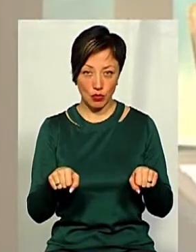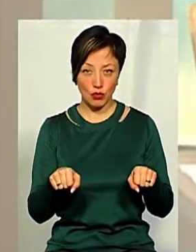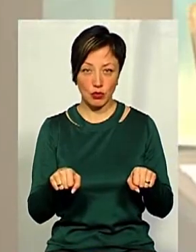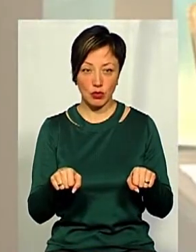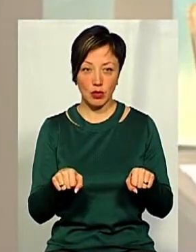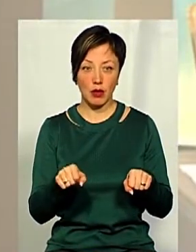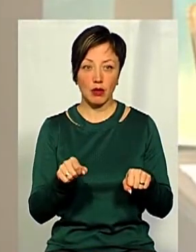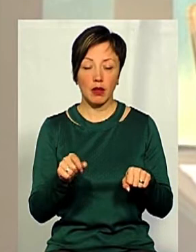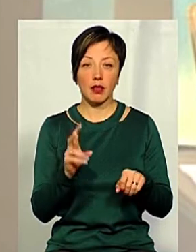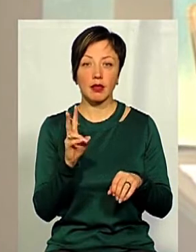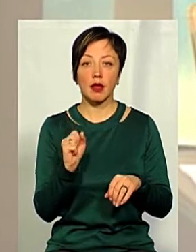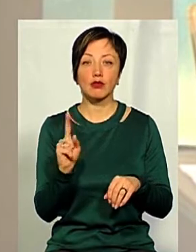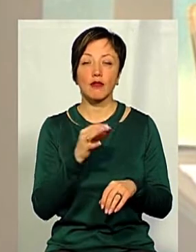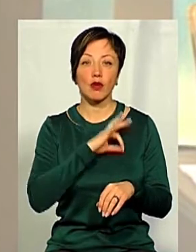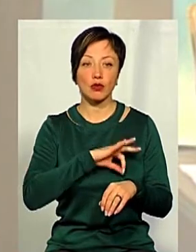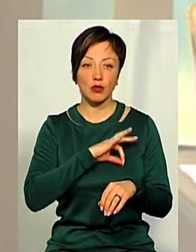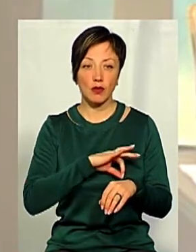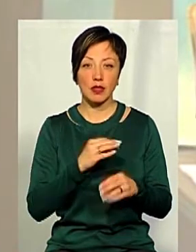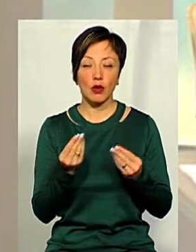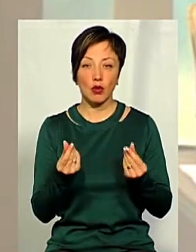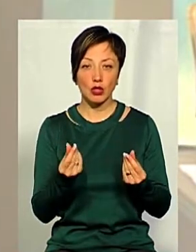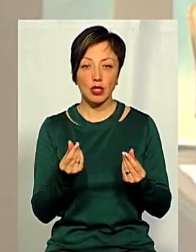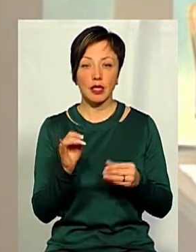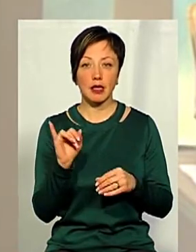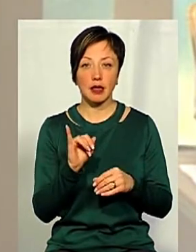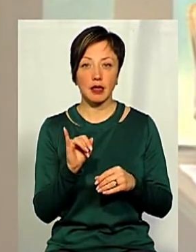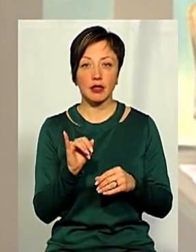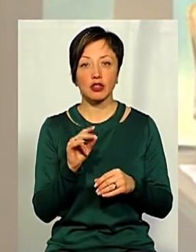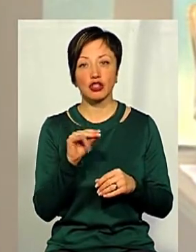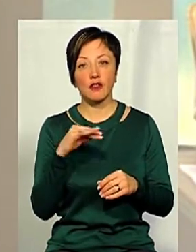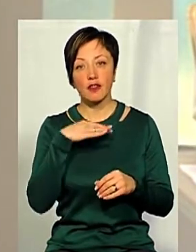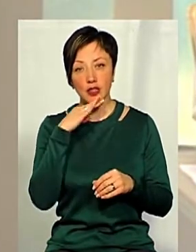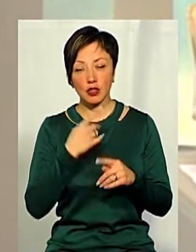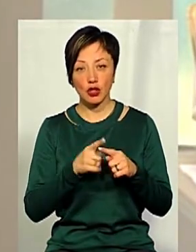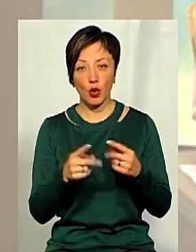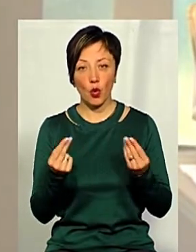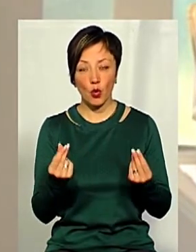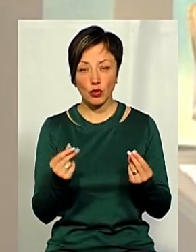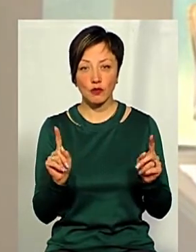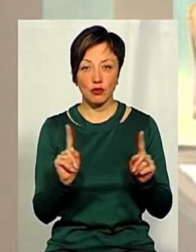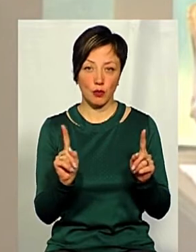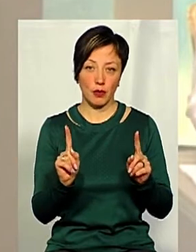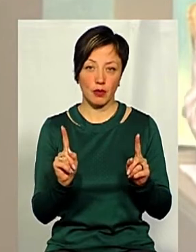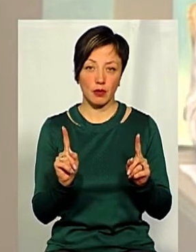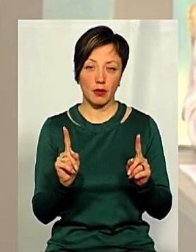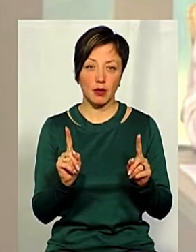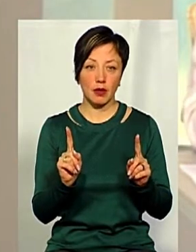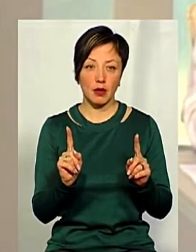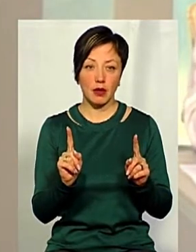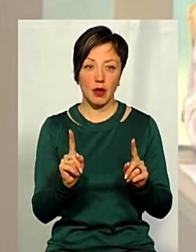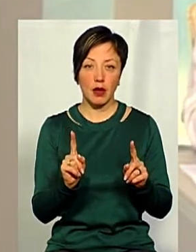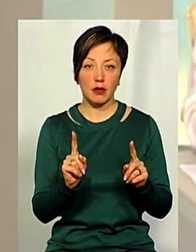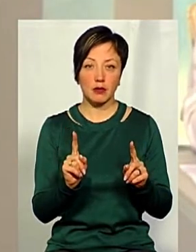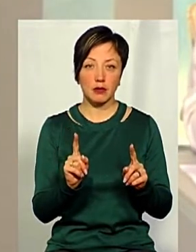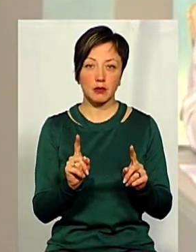зможуть, на що вони будуть використовуватися ці гроші і чи вистачить цих коштів для того, щоб привести в